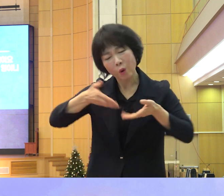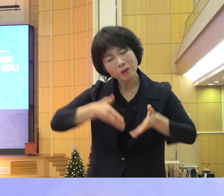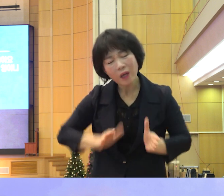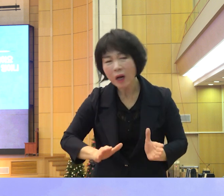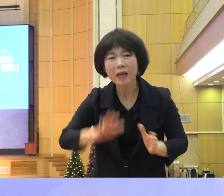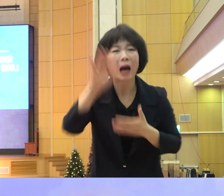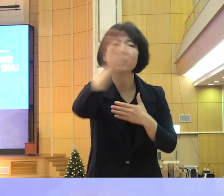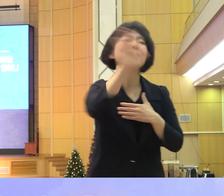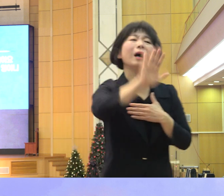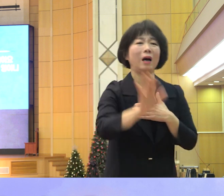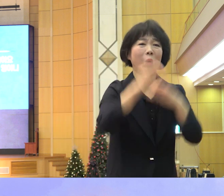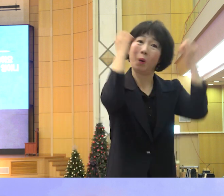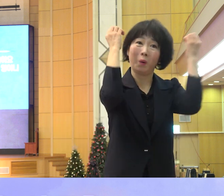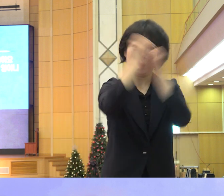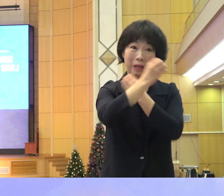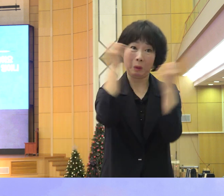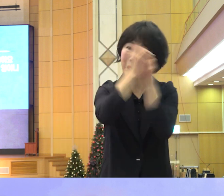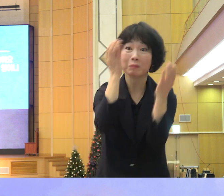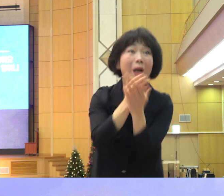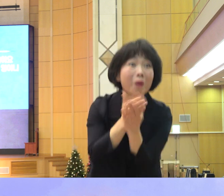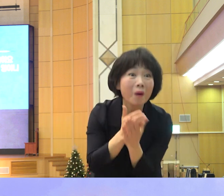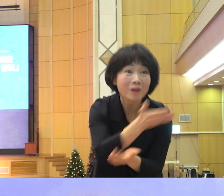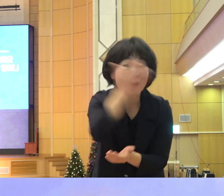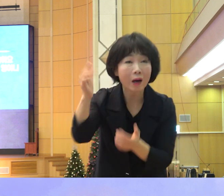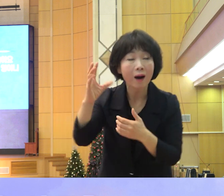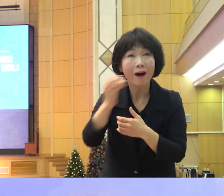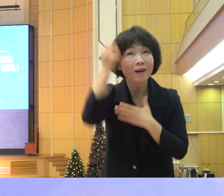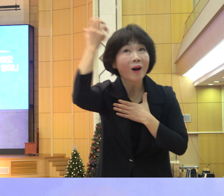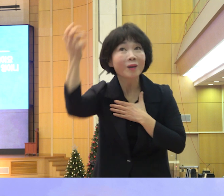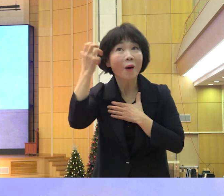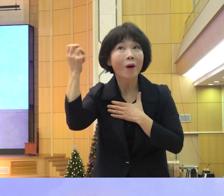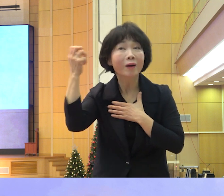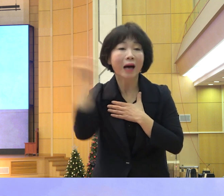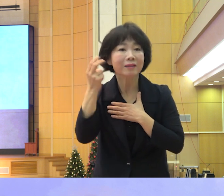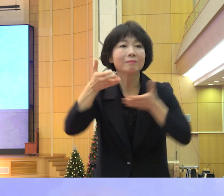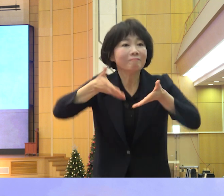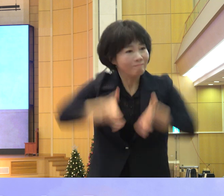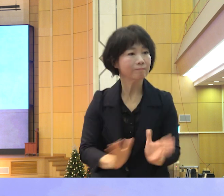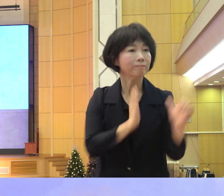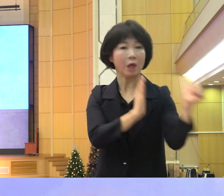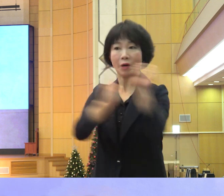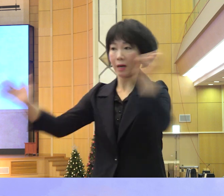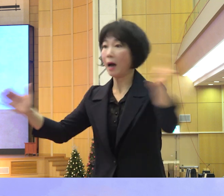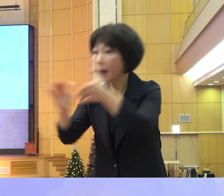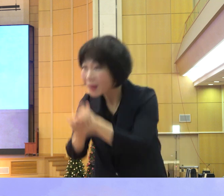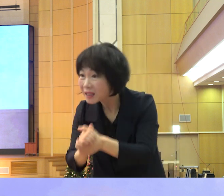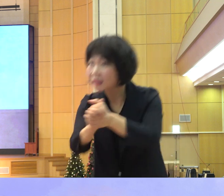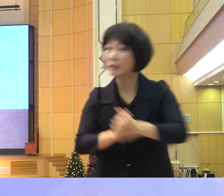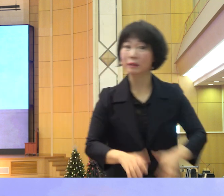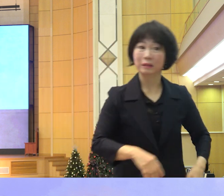육이요 성령으로 난 것은 영이니. 니고데모라는 사람은